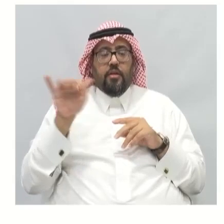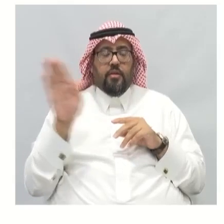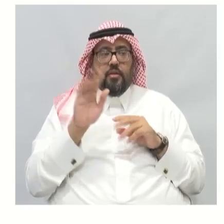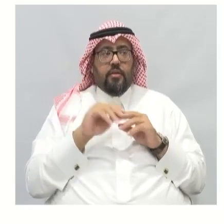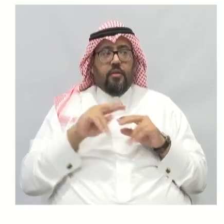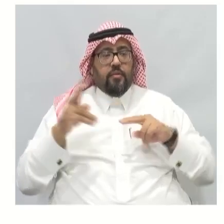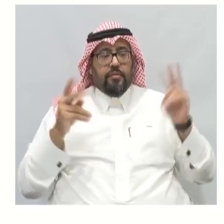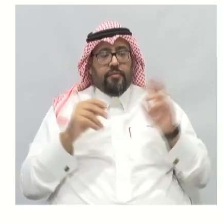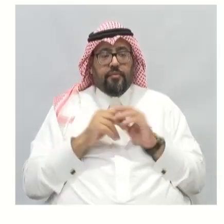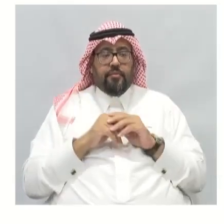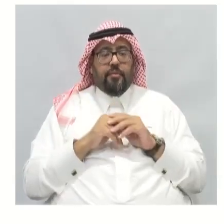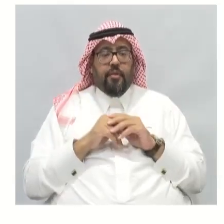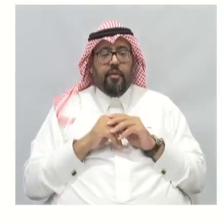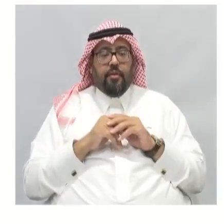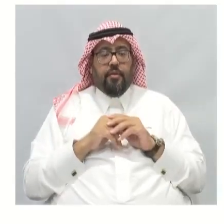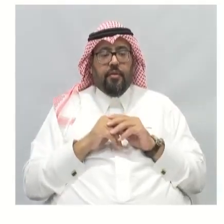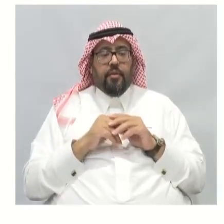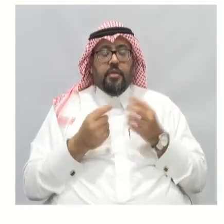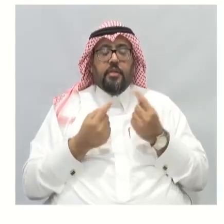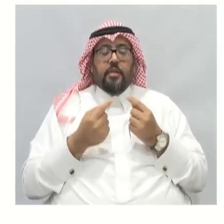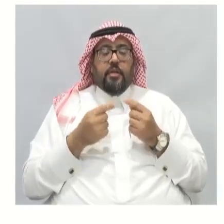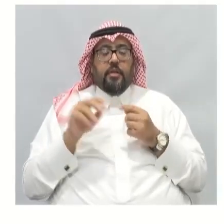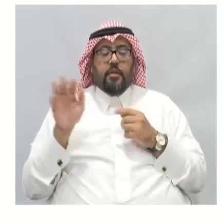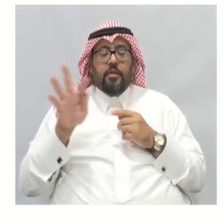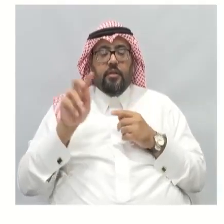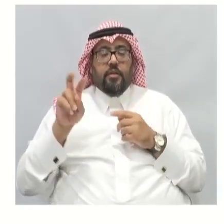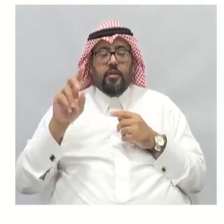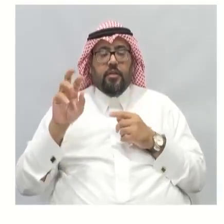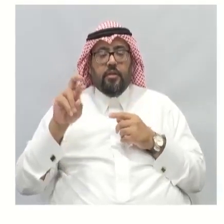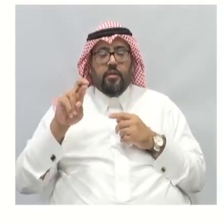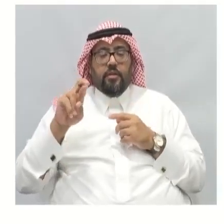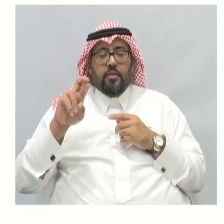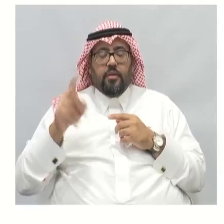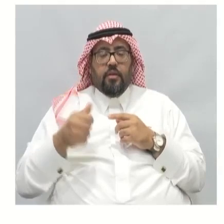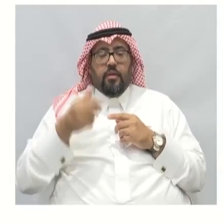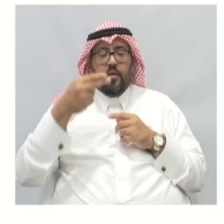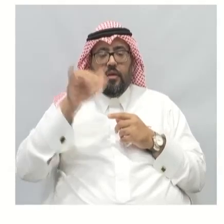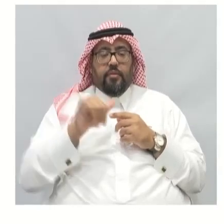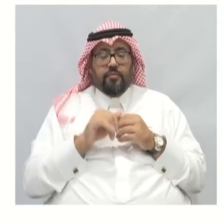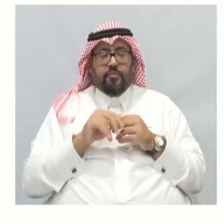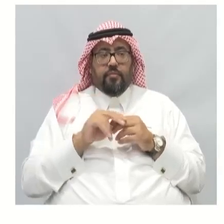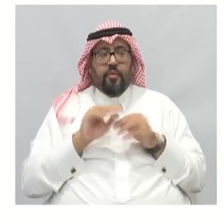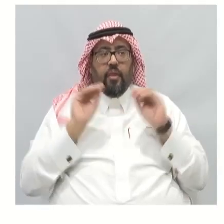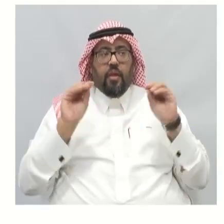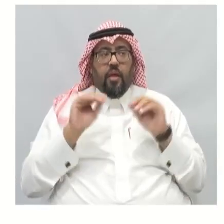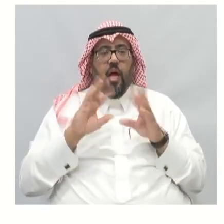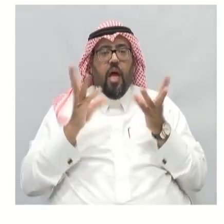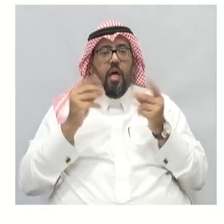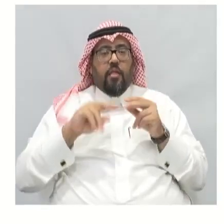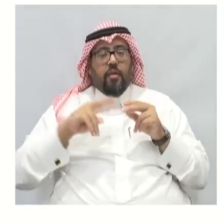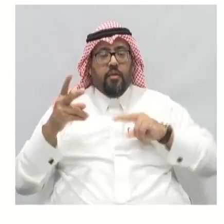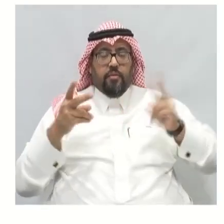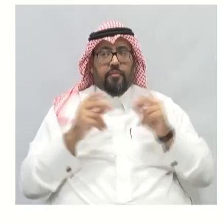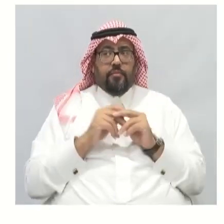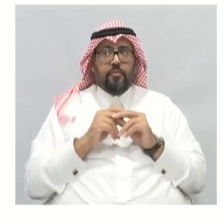مناخي تنوع زراعي وذكرنا انها يصل فيها اعداد انواع